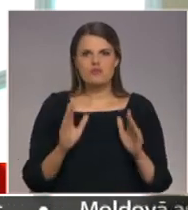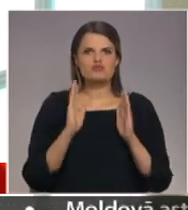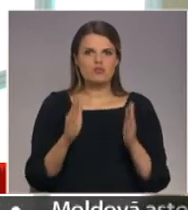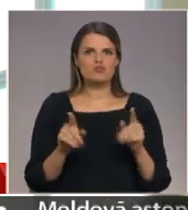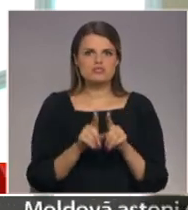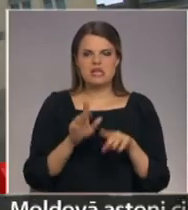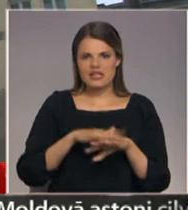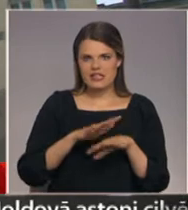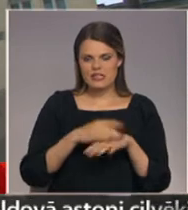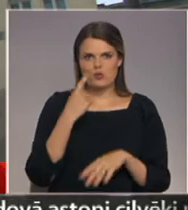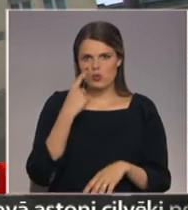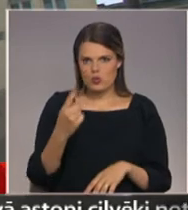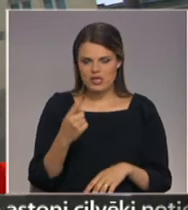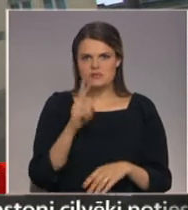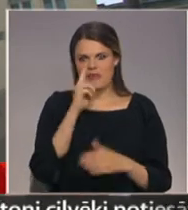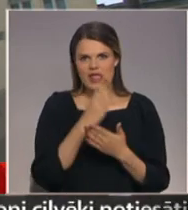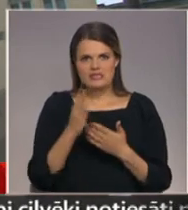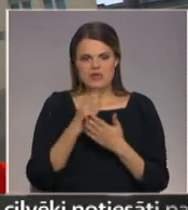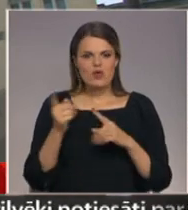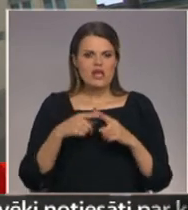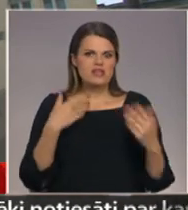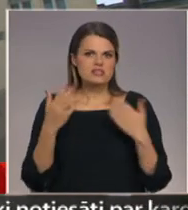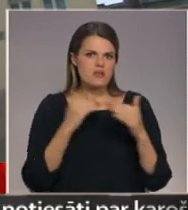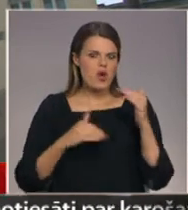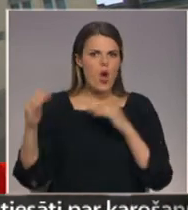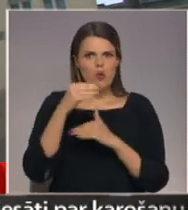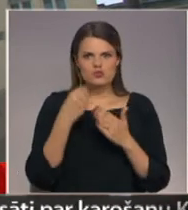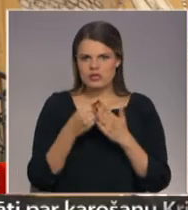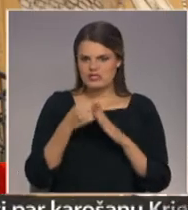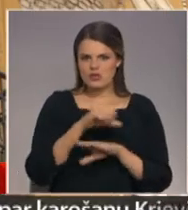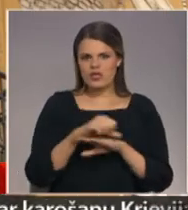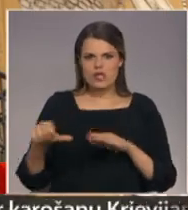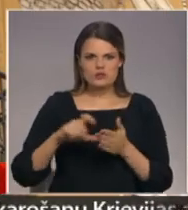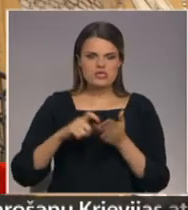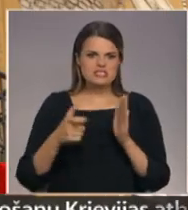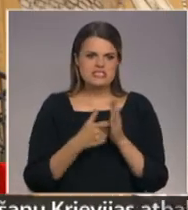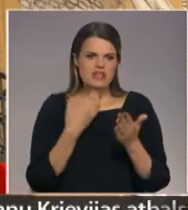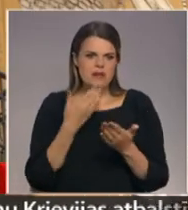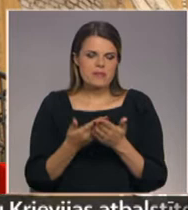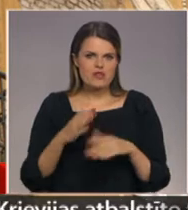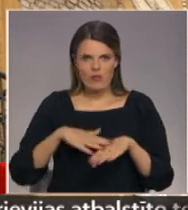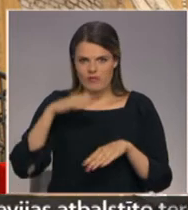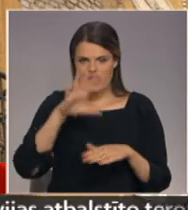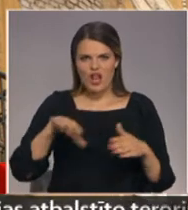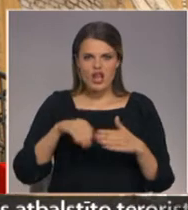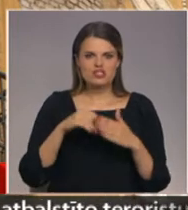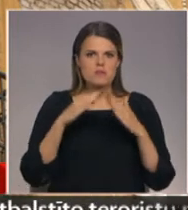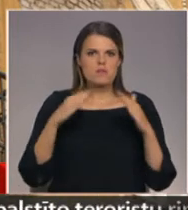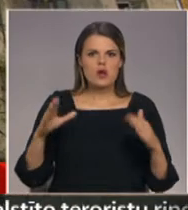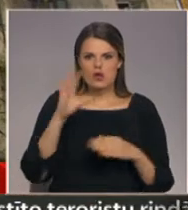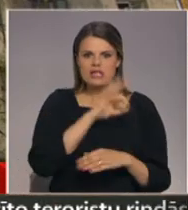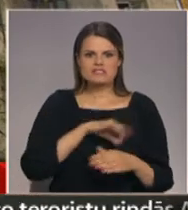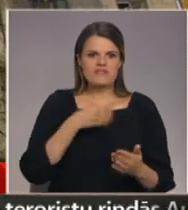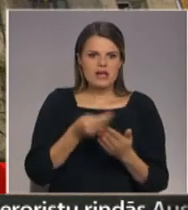arī tirgū redzams. Nesakārtoto īres attiecību augsto cenu un ierobežoto īres dzīvokļu piedāvājumu dēļ līdz šim mājokli bija